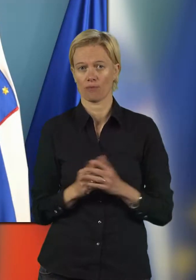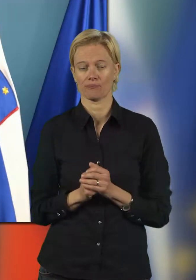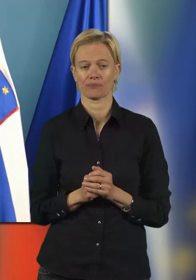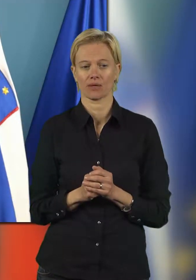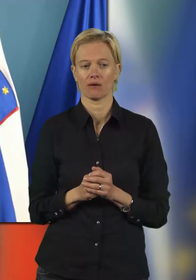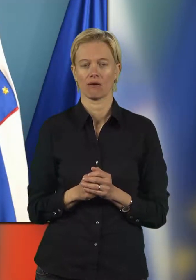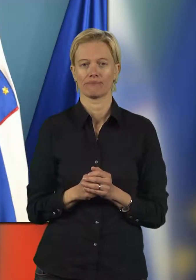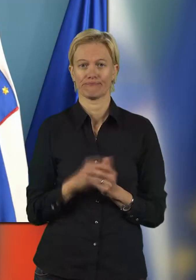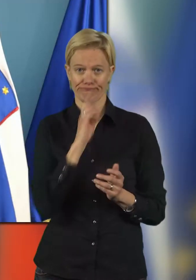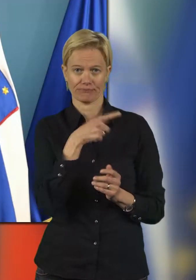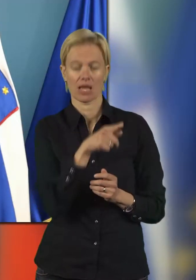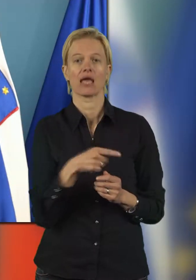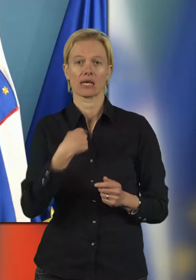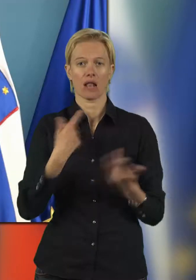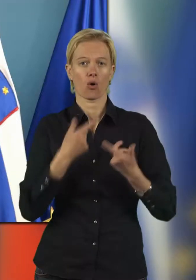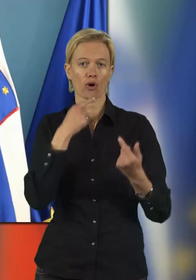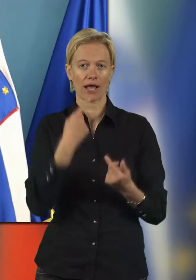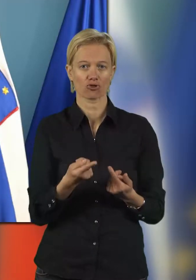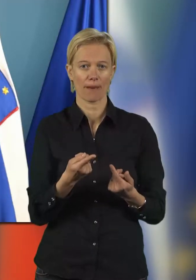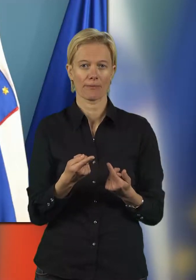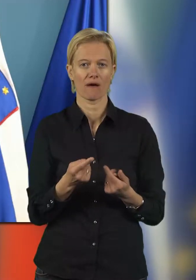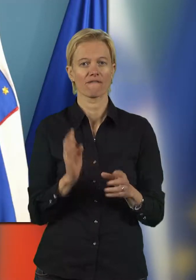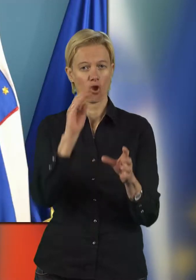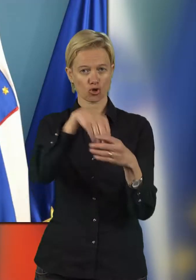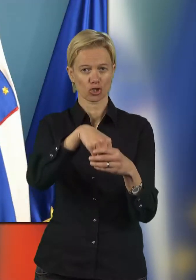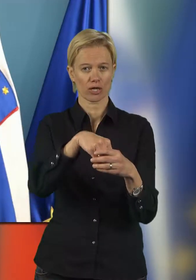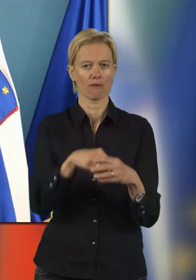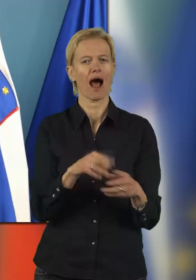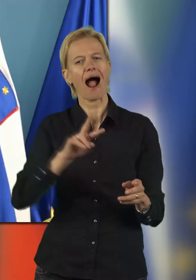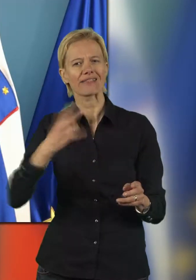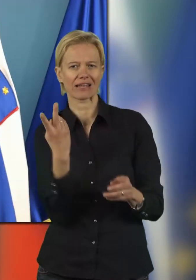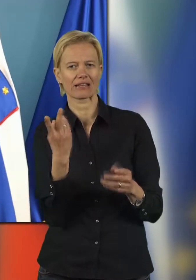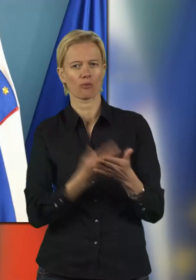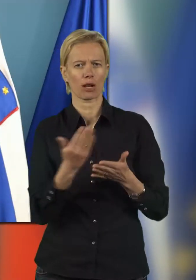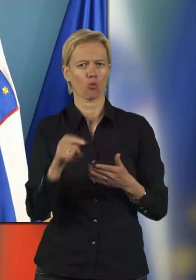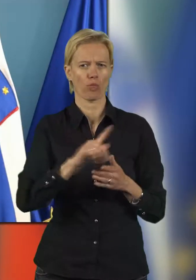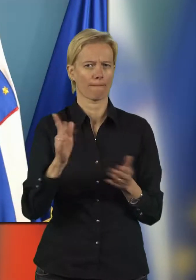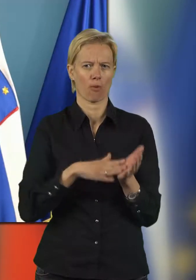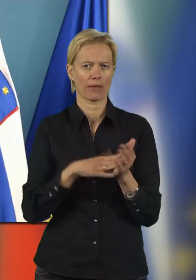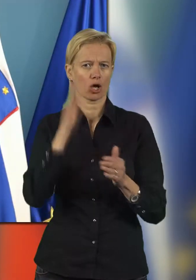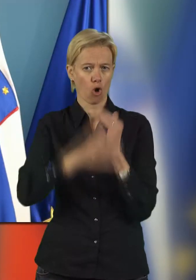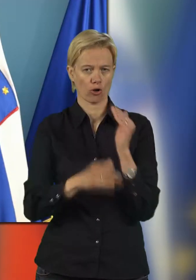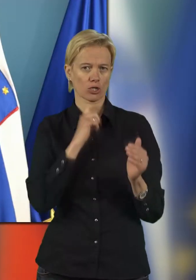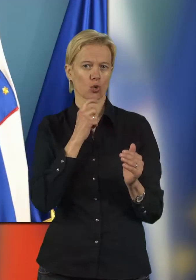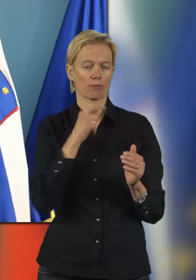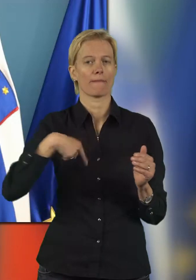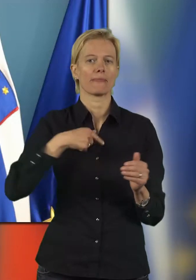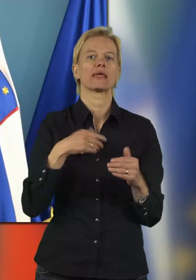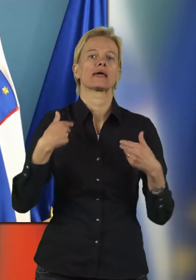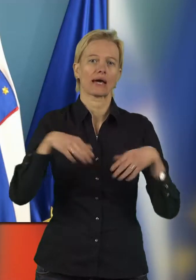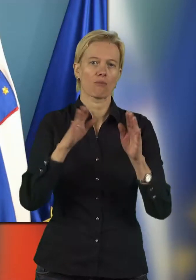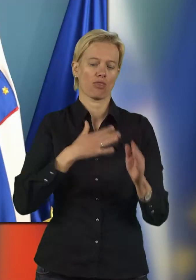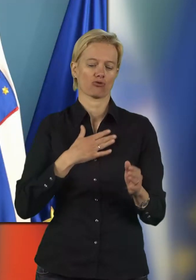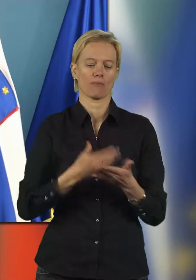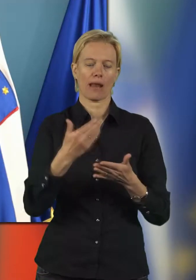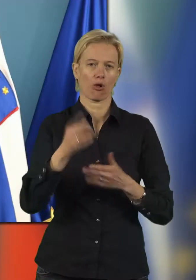inicijativo? Jaz lahko rečem, da vložitev tega alternativnega predloga nikakor ne pomeni konca zgodbe.